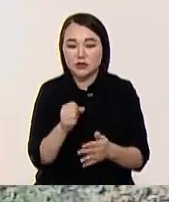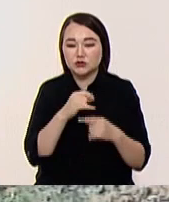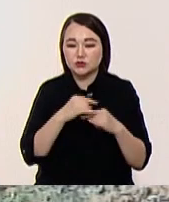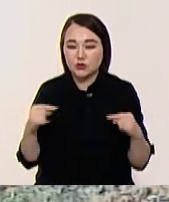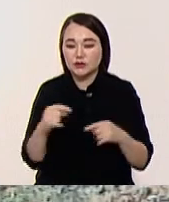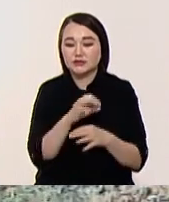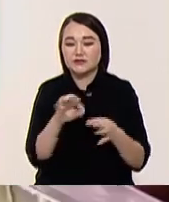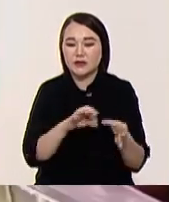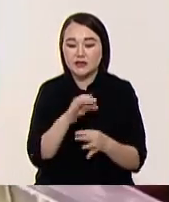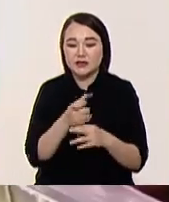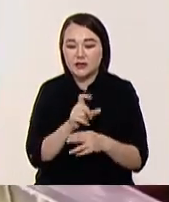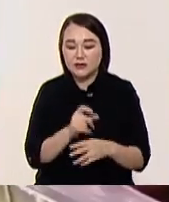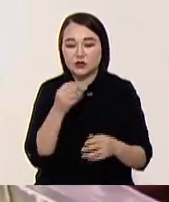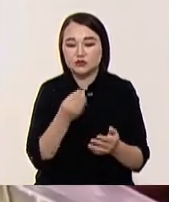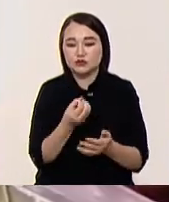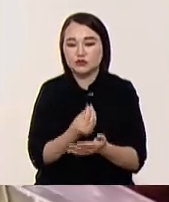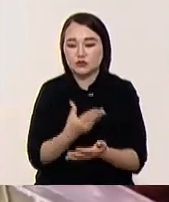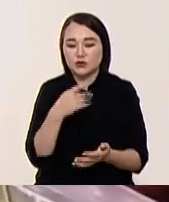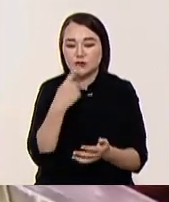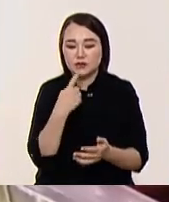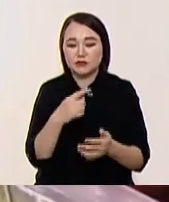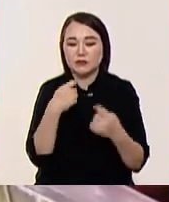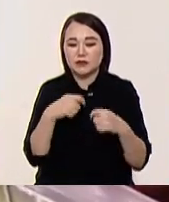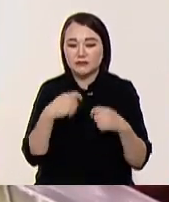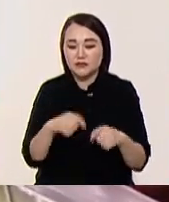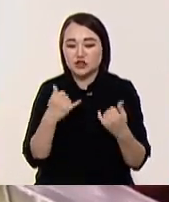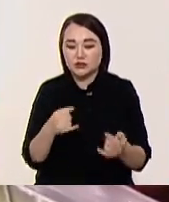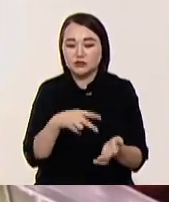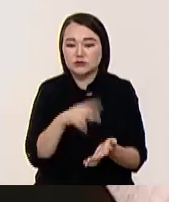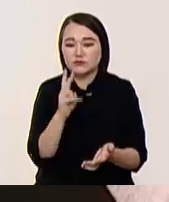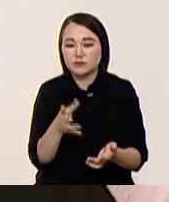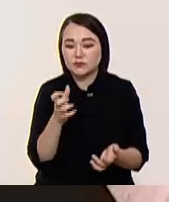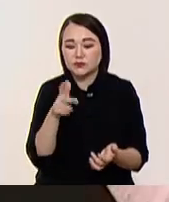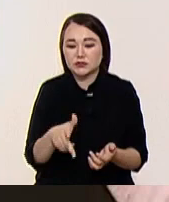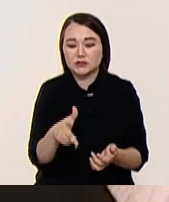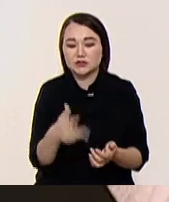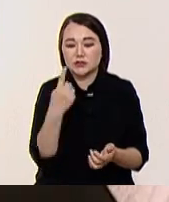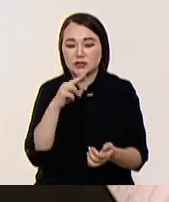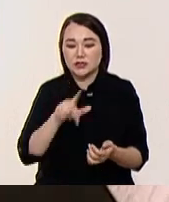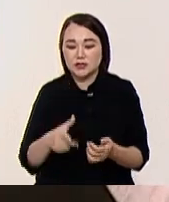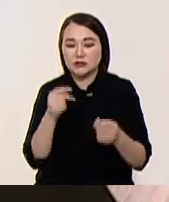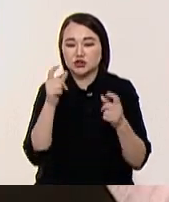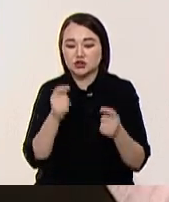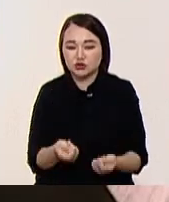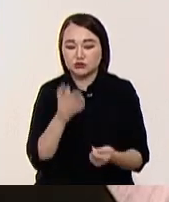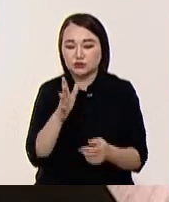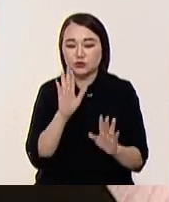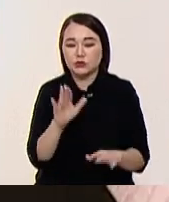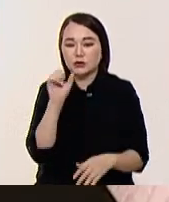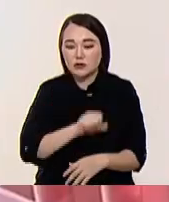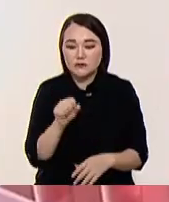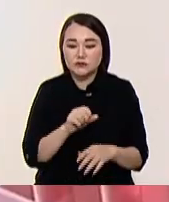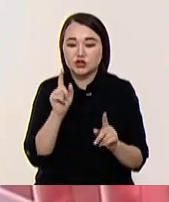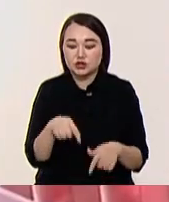Закрывать варенье с этого урожая еще дорого, говорят продавцы. Сейчас она стоит по 2,5-3 тысячи за килограмм и подешевеет только в августе. Но